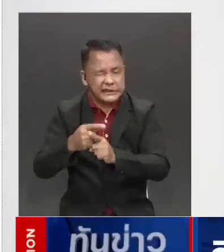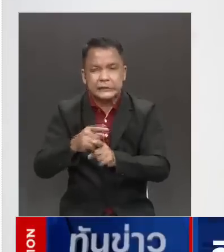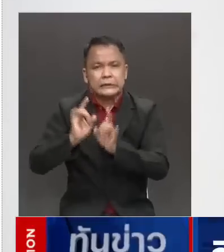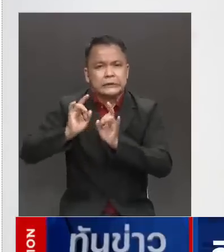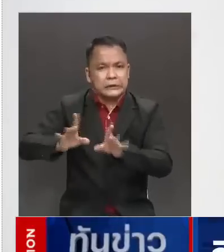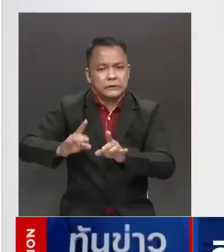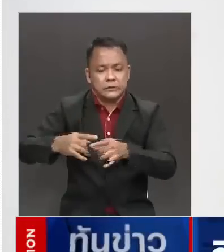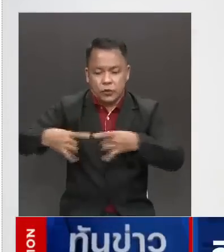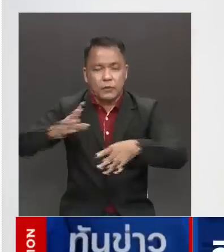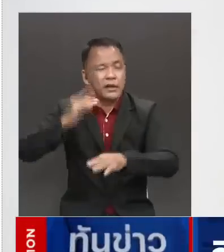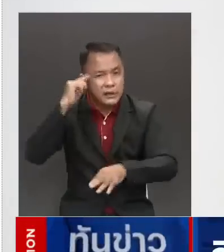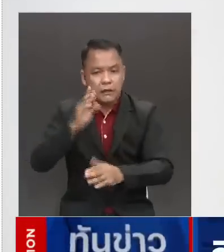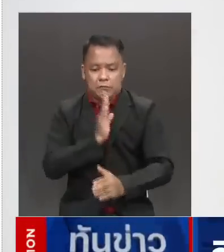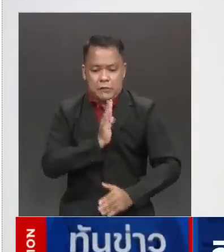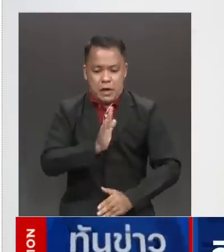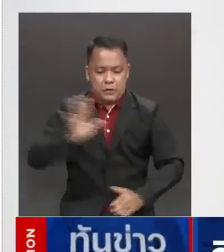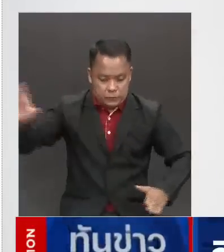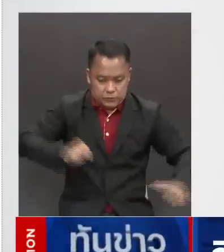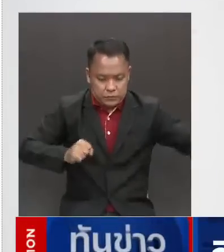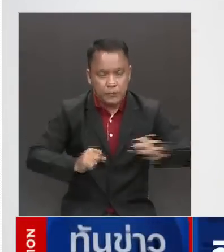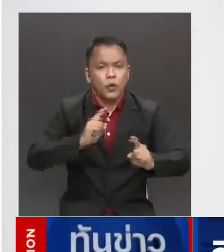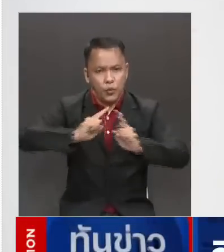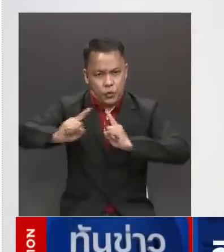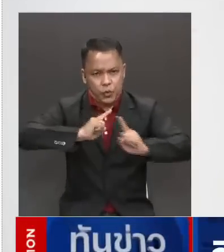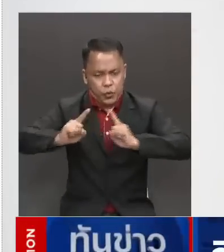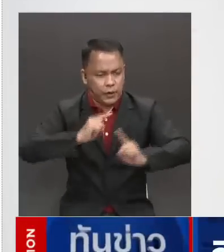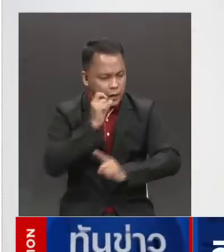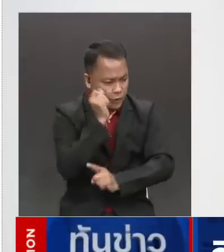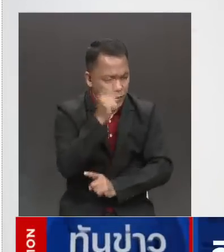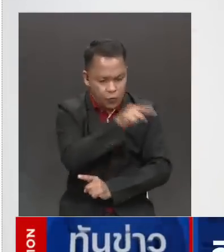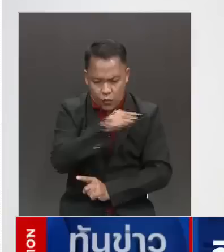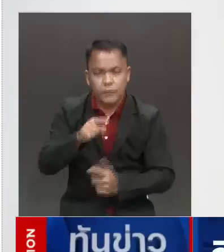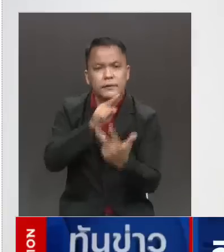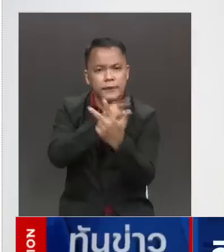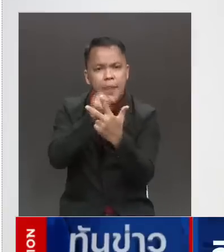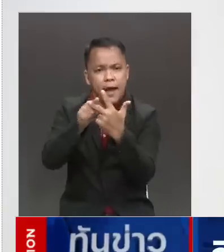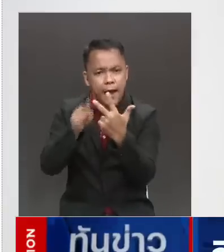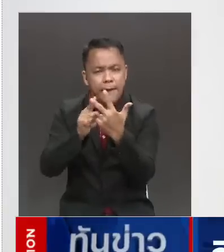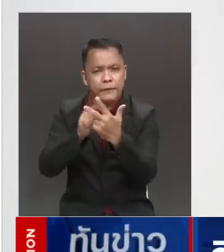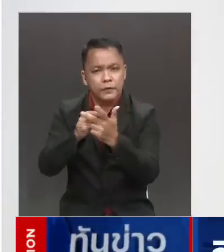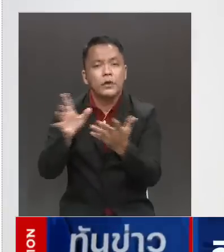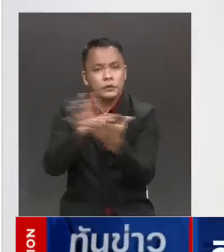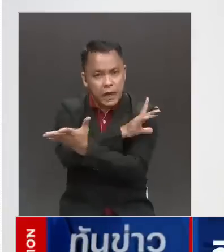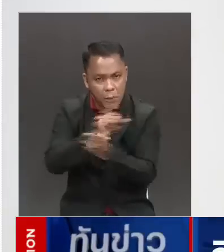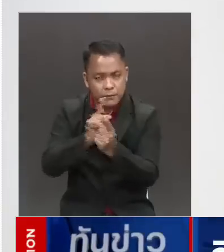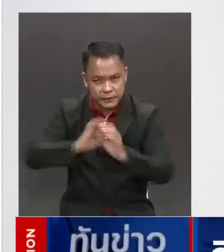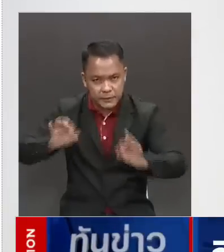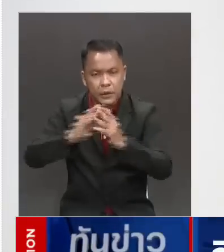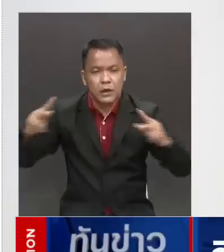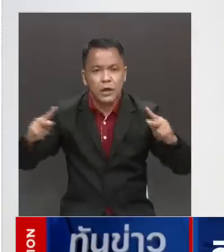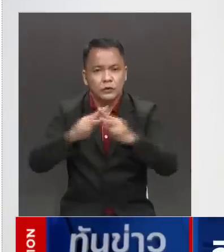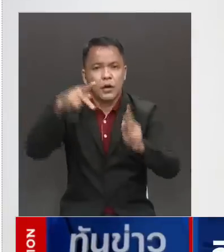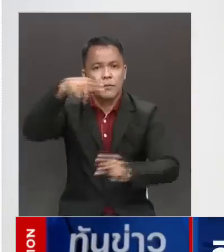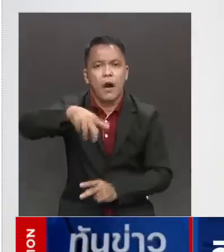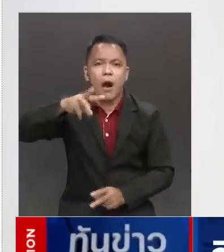การเมืองเข้ามาเป็นคนกลางในการไกล่เกลี่ยสร้างความเข้าใจระหว่าง3ฝ่ายโดยเฉพาะนักสังคมสงเคราะห์ของกระทรวงการพัฒน